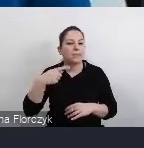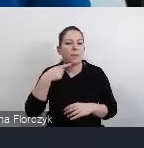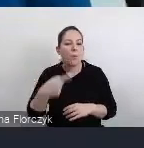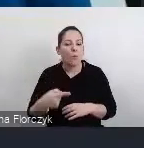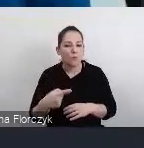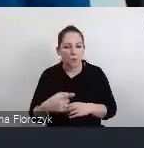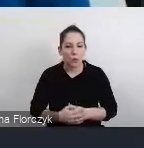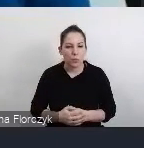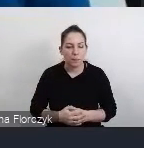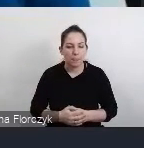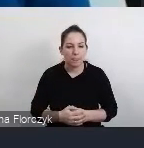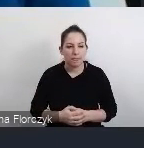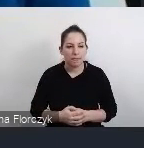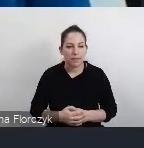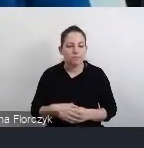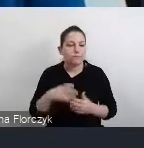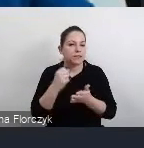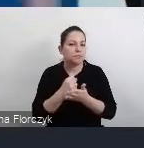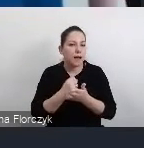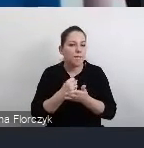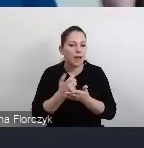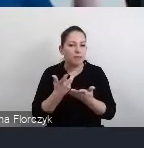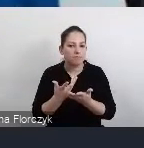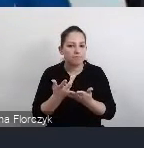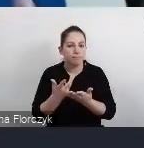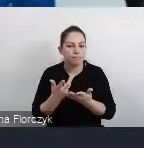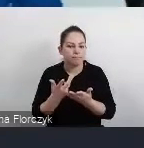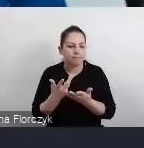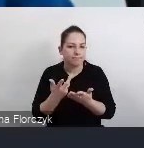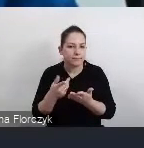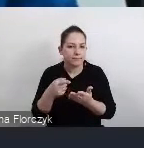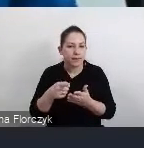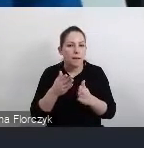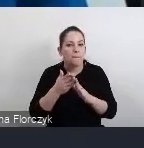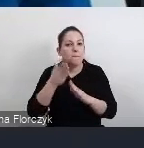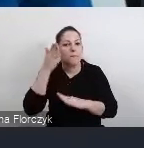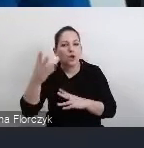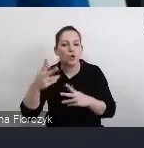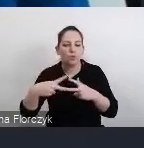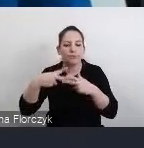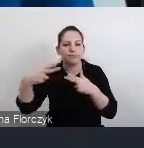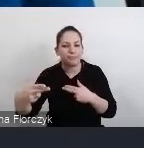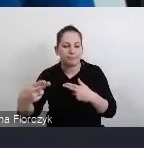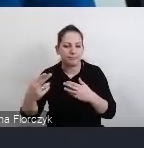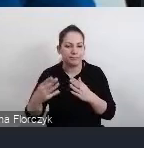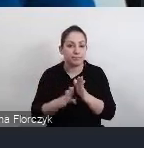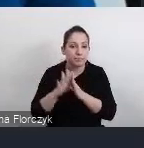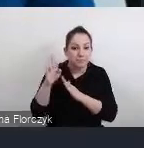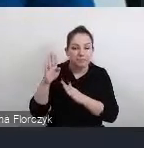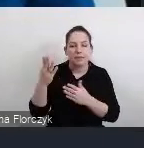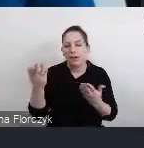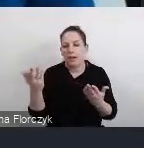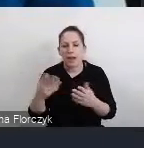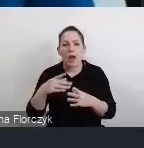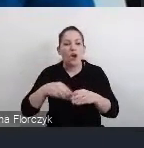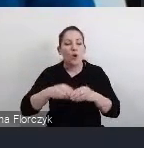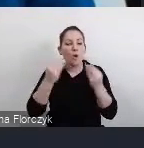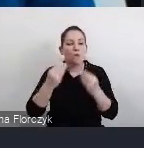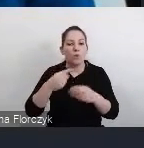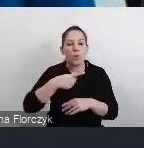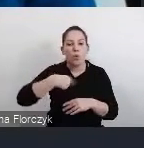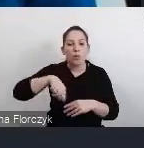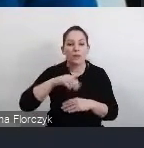w kwestii no, pewnych tendencji przyszłościowych. No, myślę, że ten rozwój u nas w